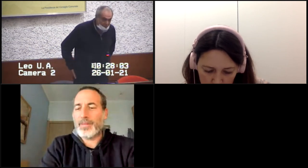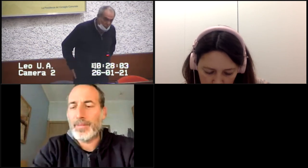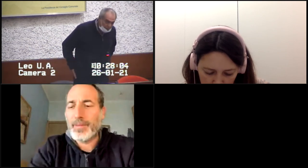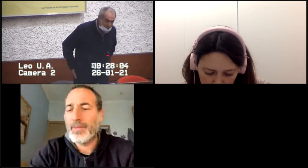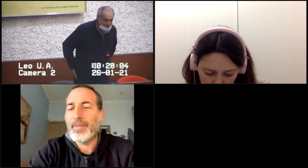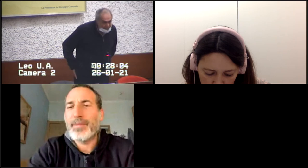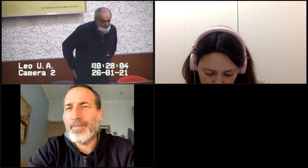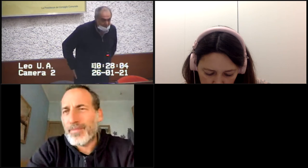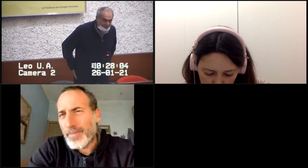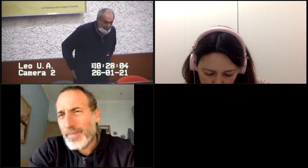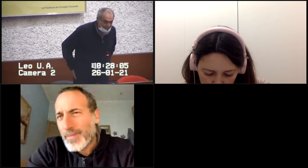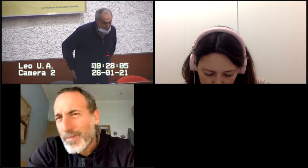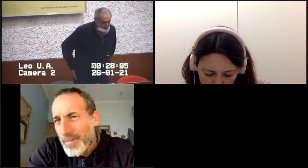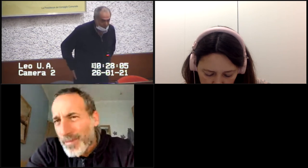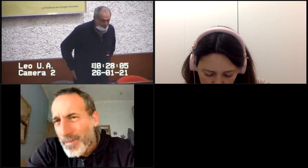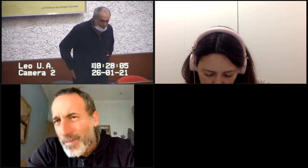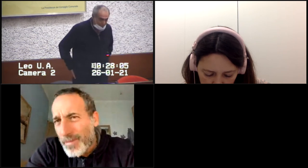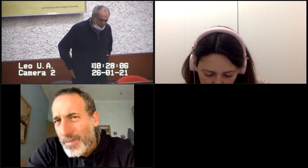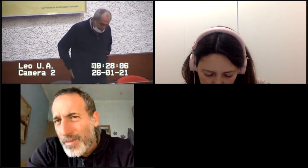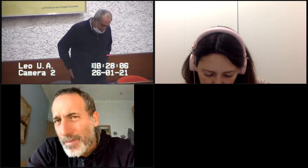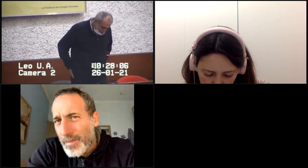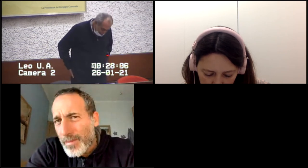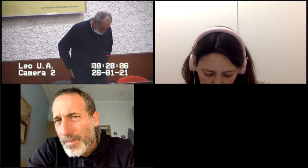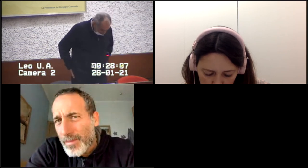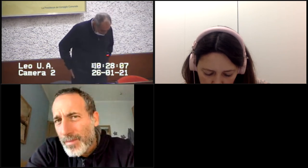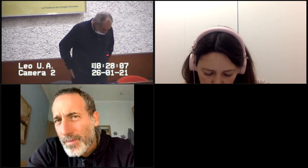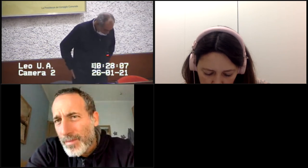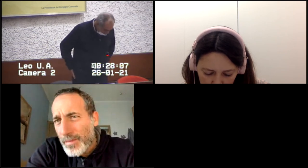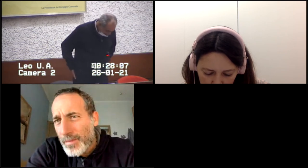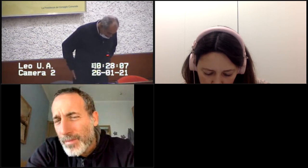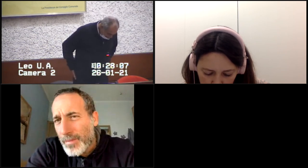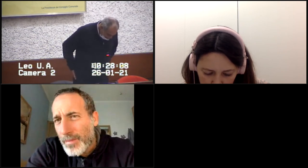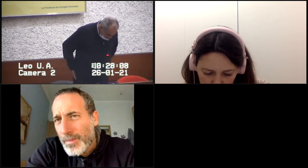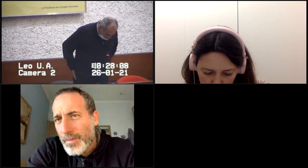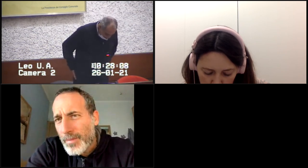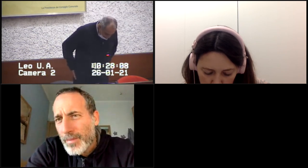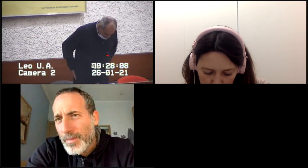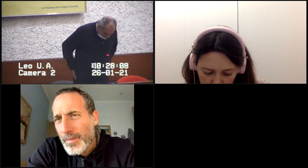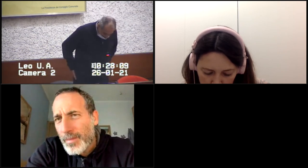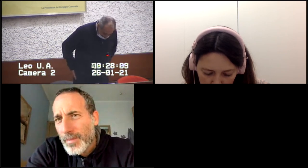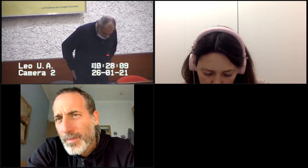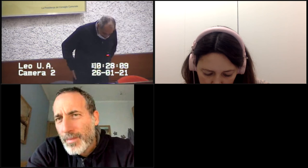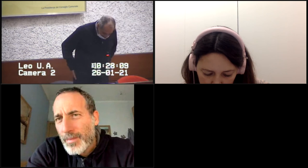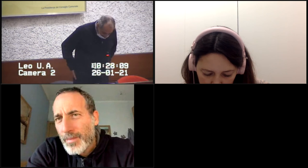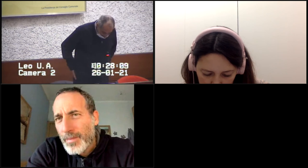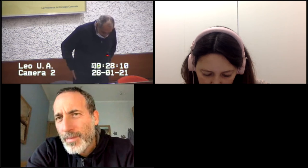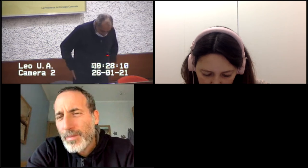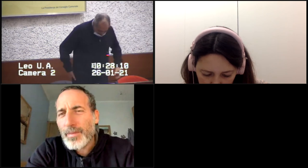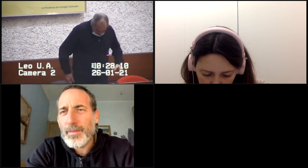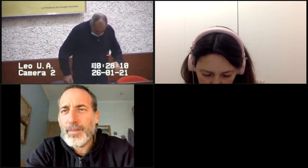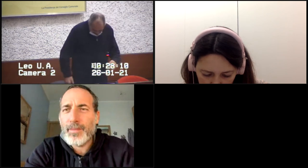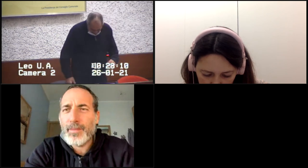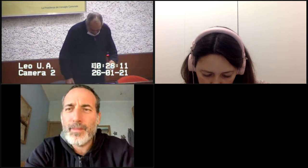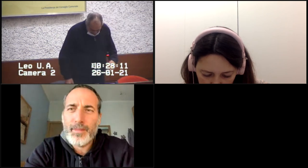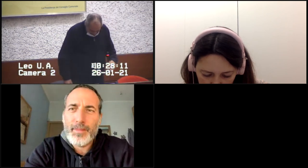ottima salute, caro consigliere Vincelli, insomma, direi proprio che,